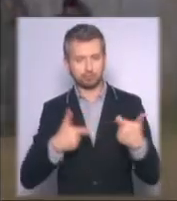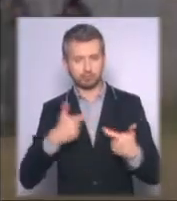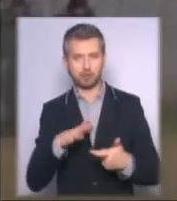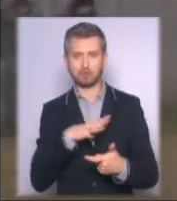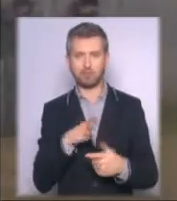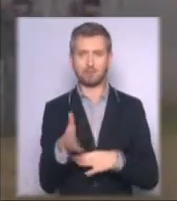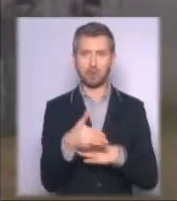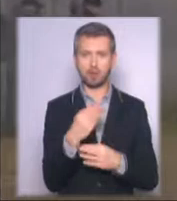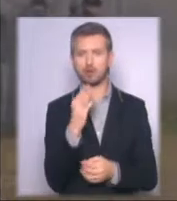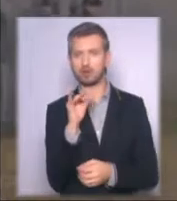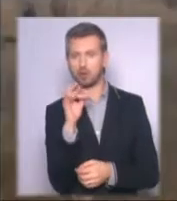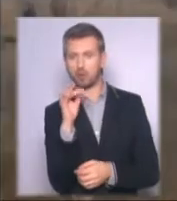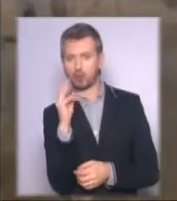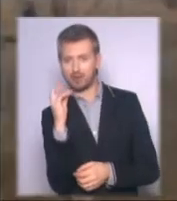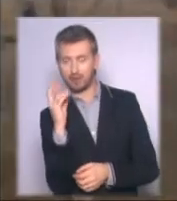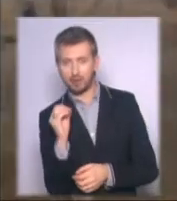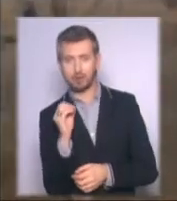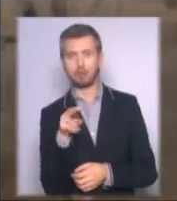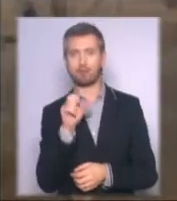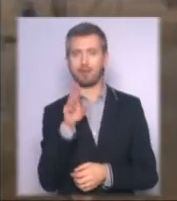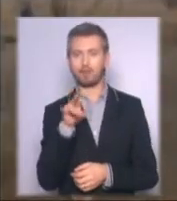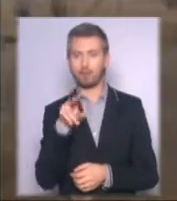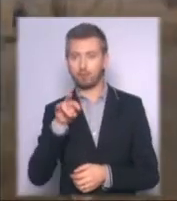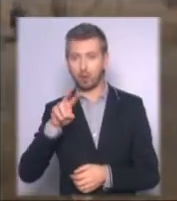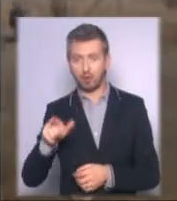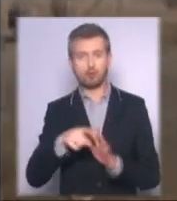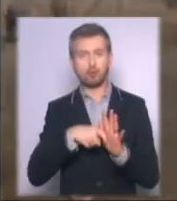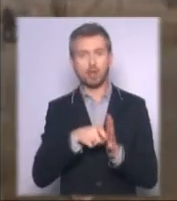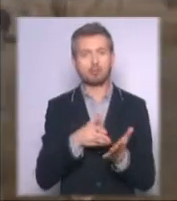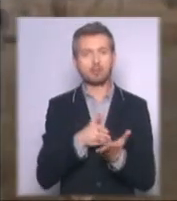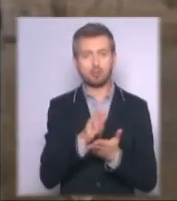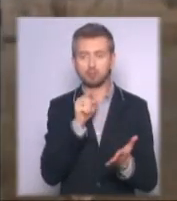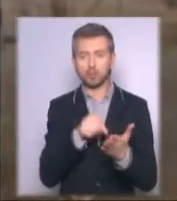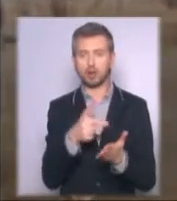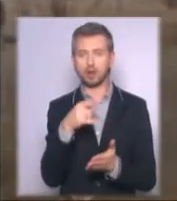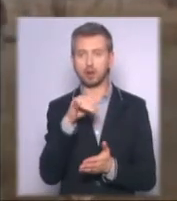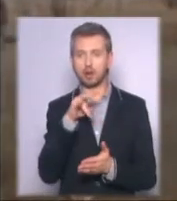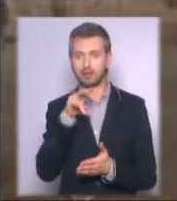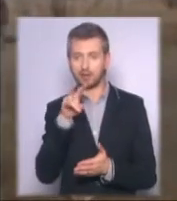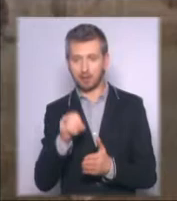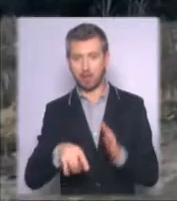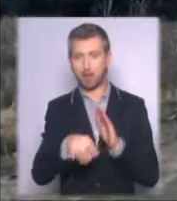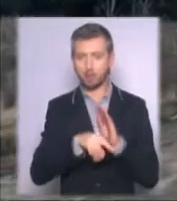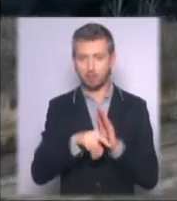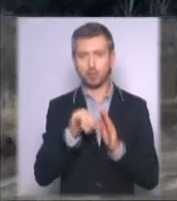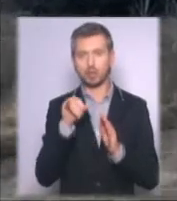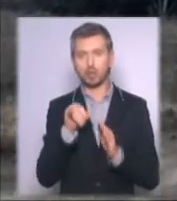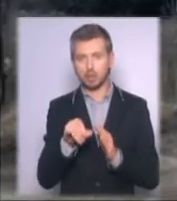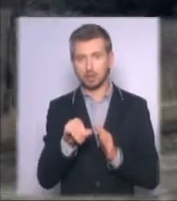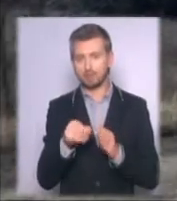Широкіного та Павлополя. На Донецькому напрямку під обстріли потрапили Гранітне, район аеропорту та передмістя